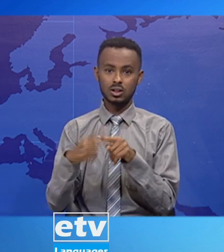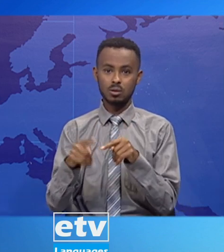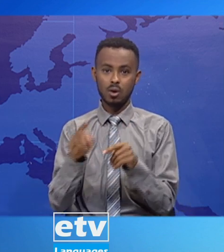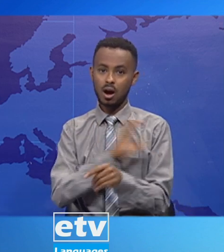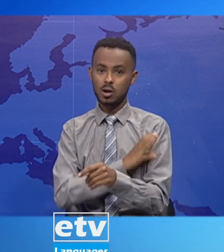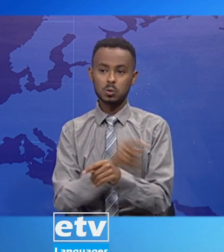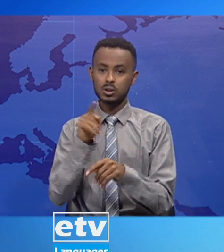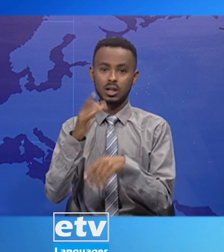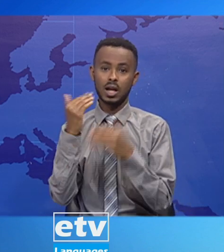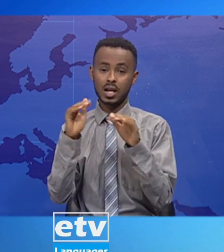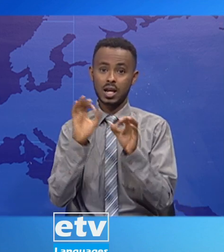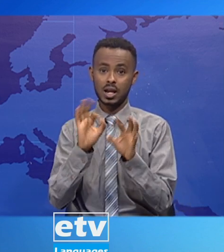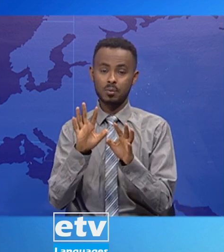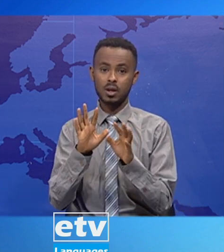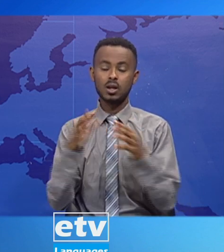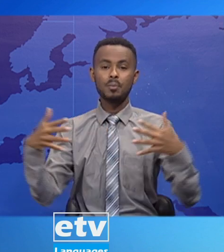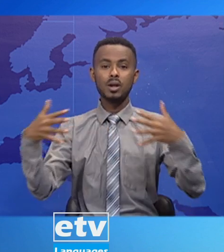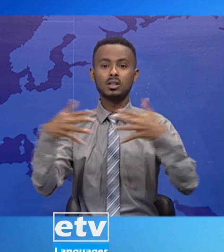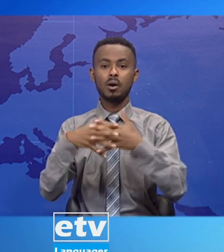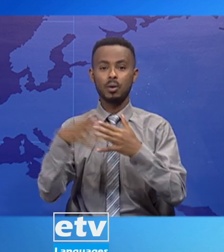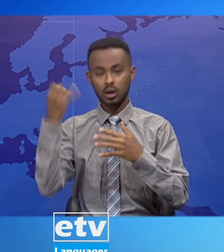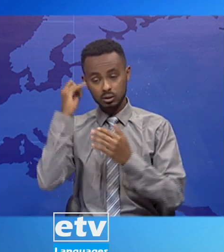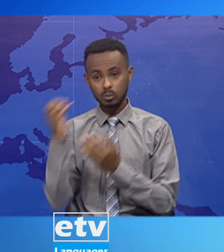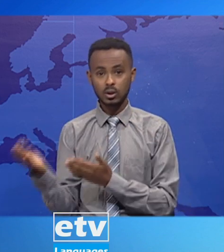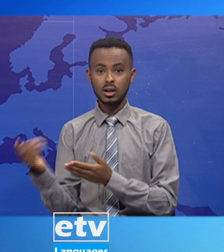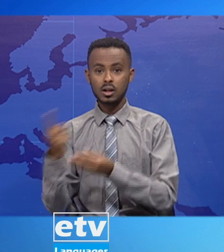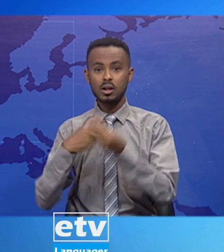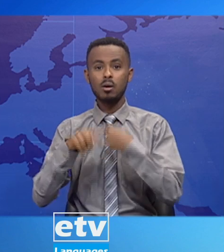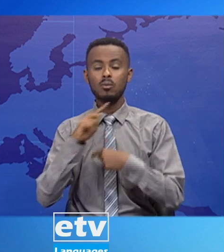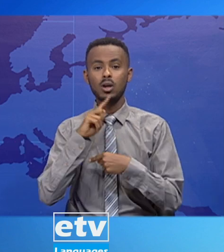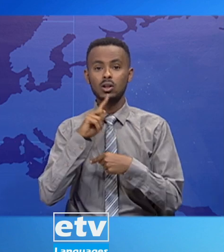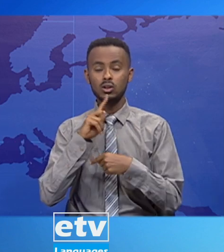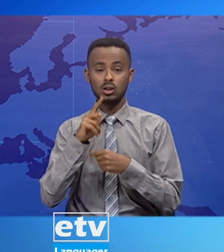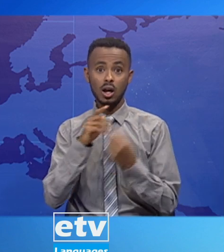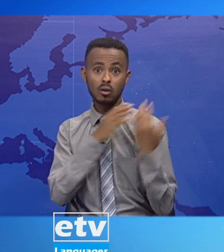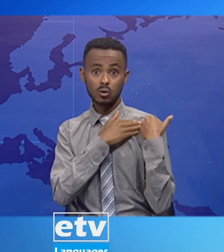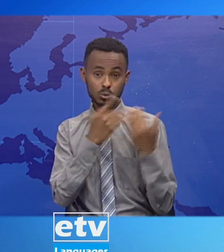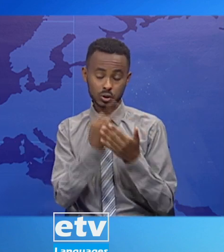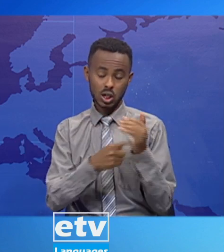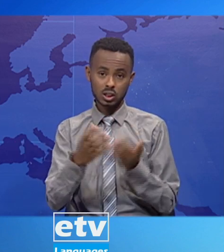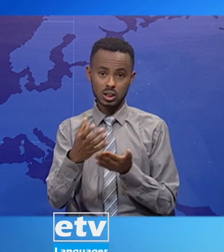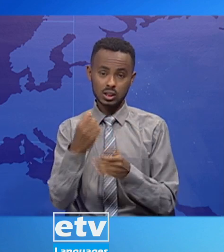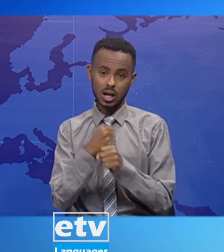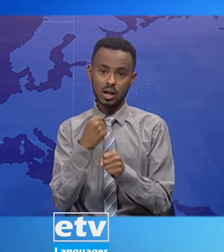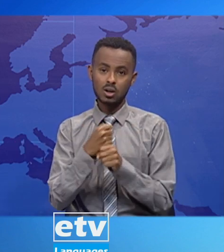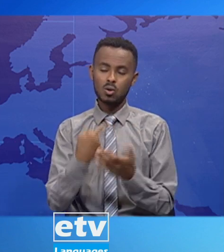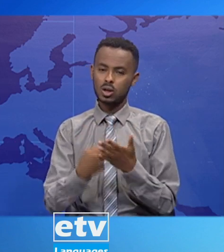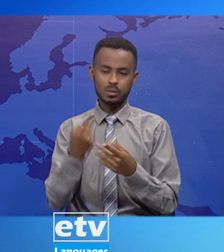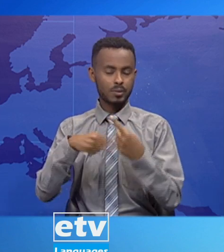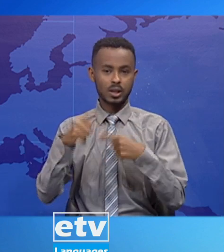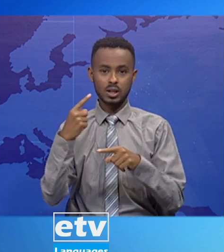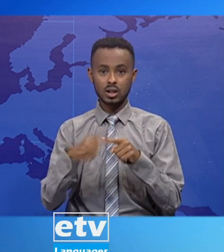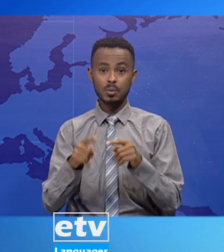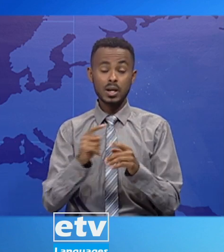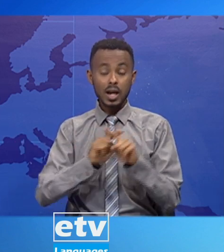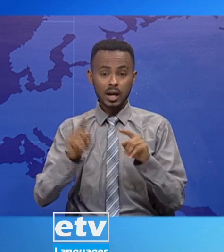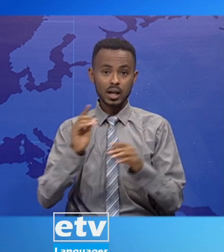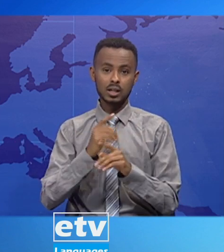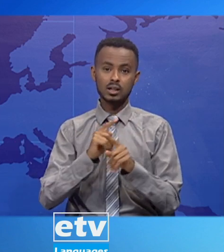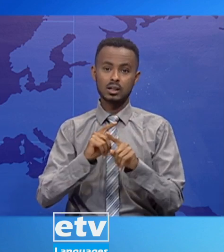ይዛን ያለልንምና ያው የማስተባበርና ሐሳቡን የማምጣት ሚናውን ብቻ ስለተጫወተን ወደዚህ ማምጣት አልቻለም። ነገር